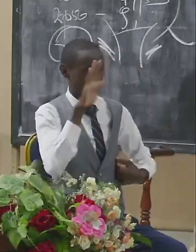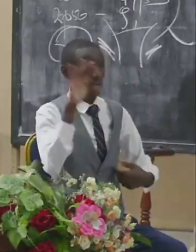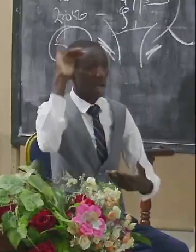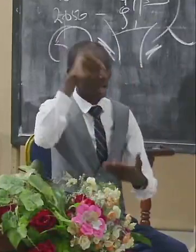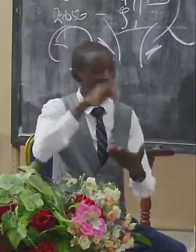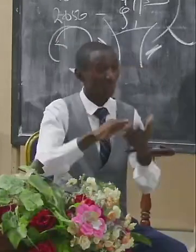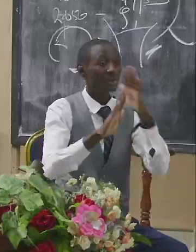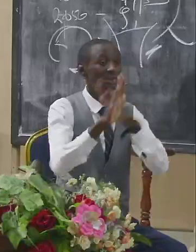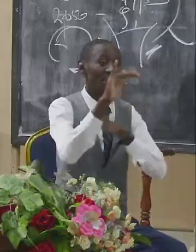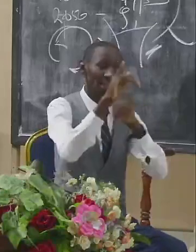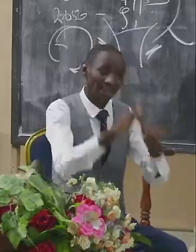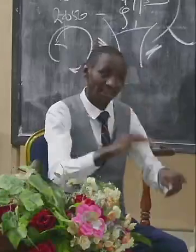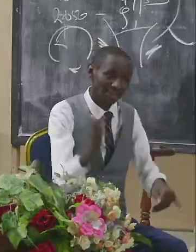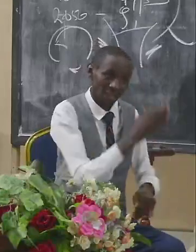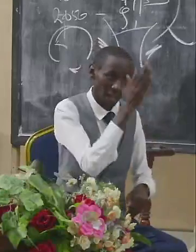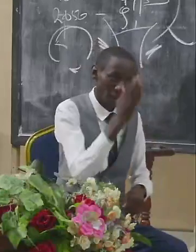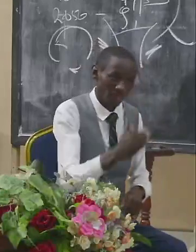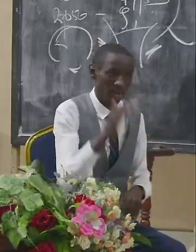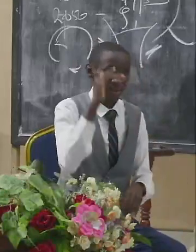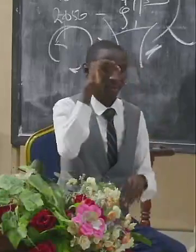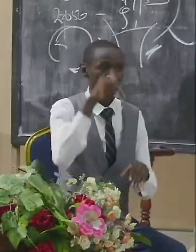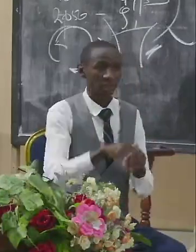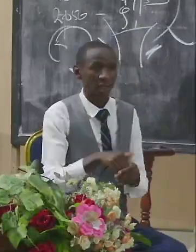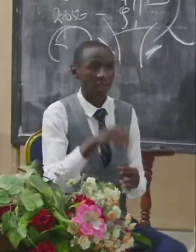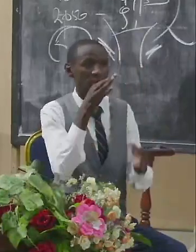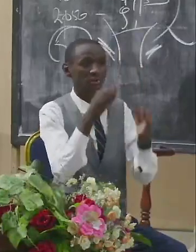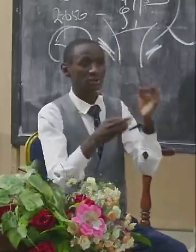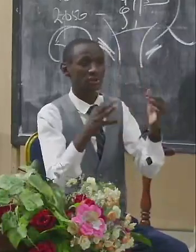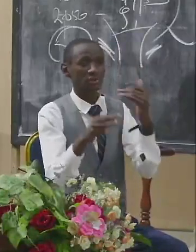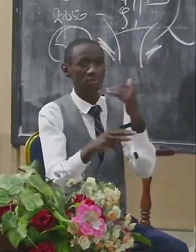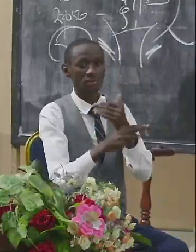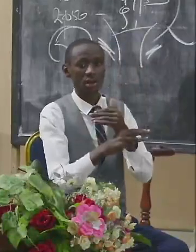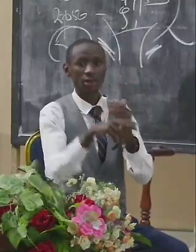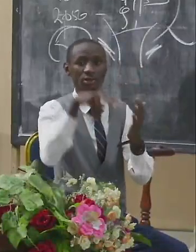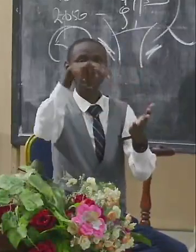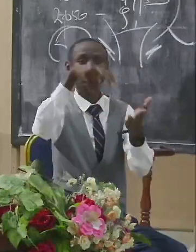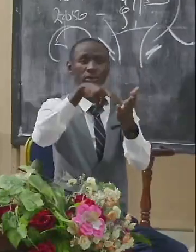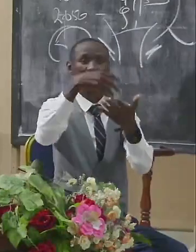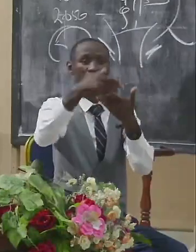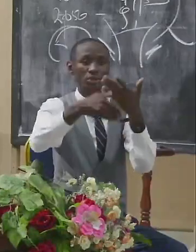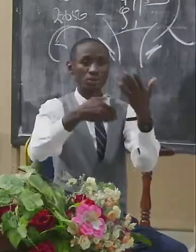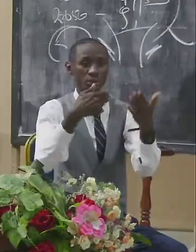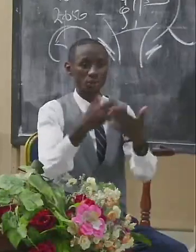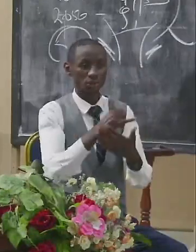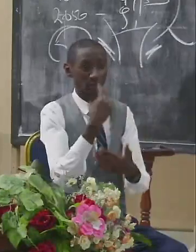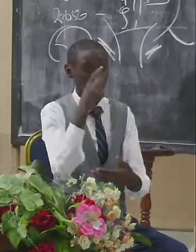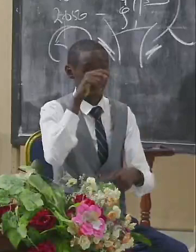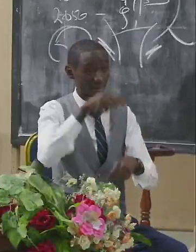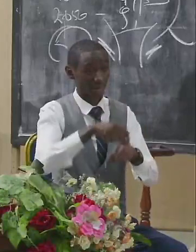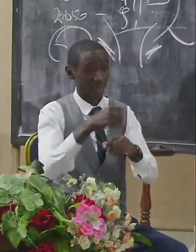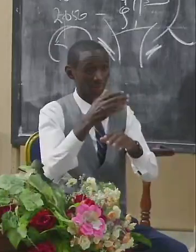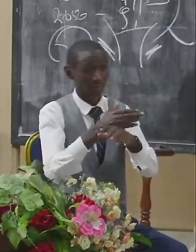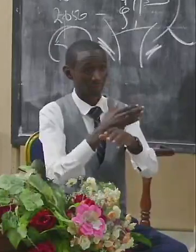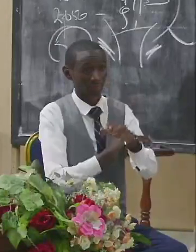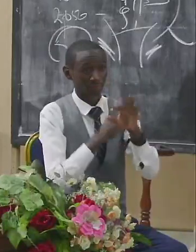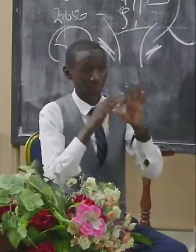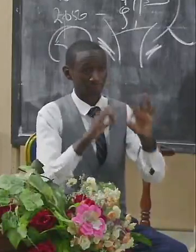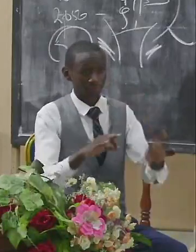condamnation. Na yeye hakae katika hukumu. On va se mettre debout. Tutasimama. Je vois que le temps est parti. Naona wakati imeenda